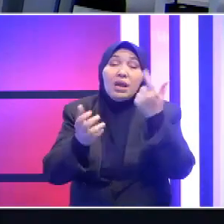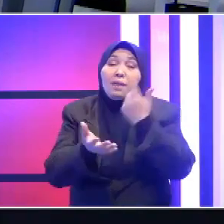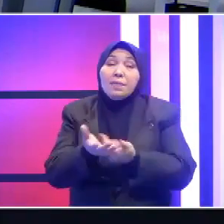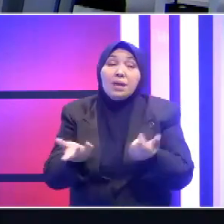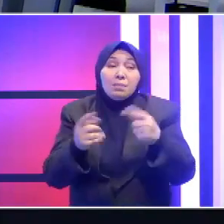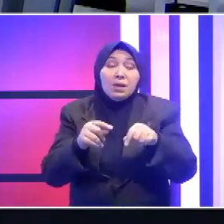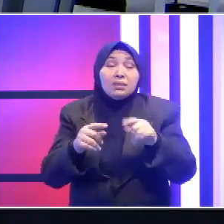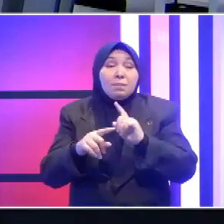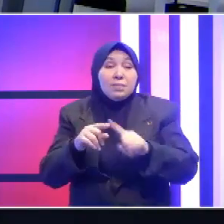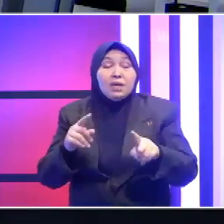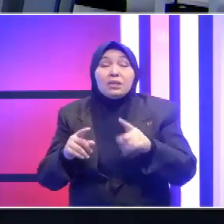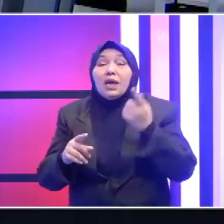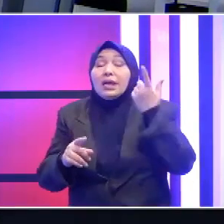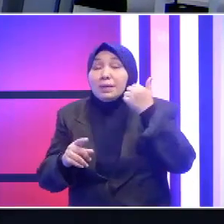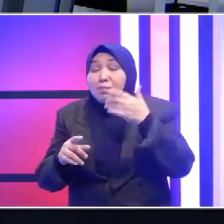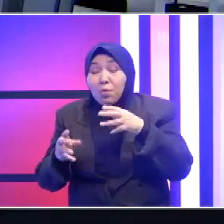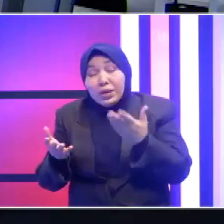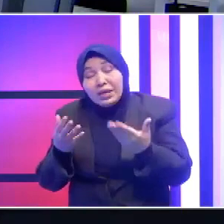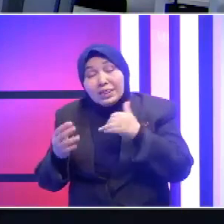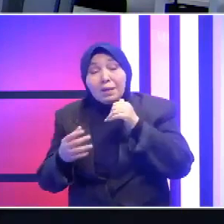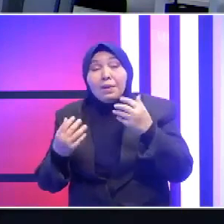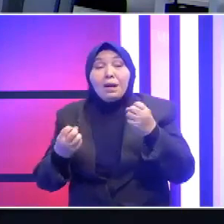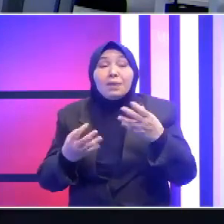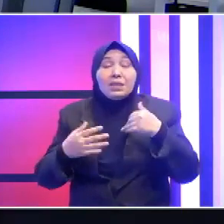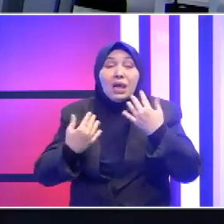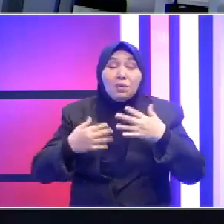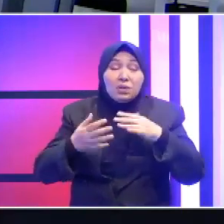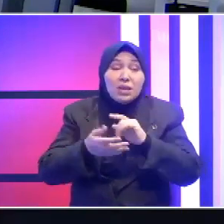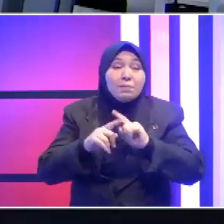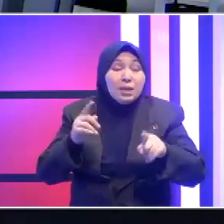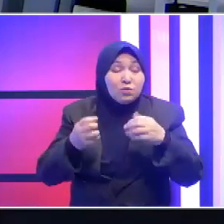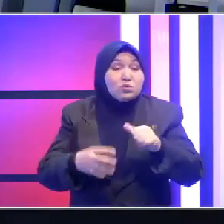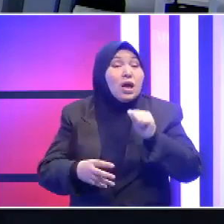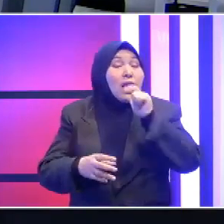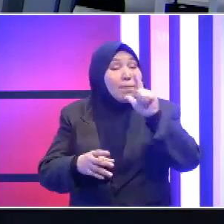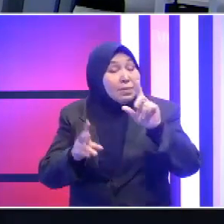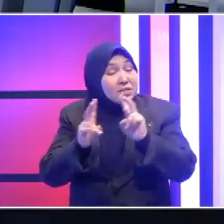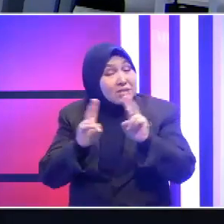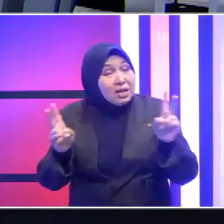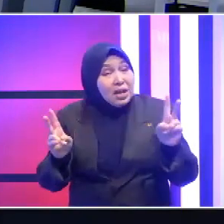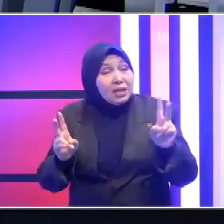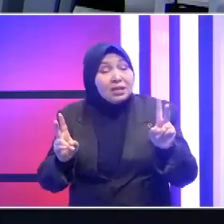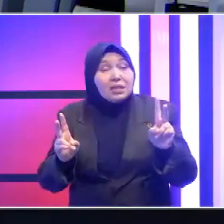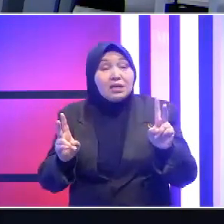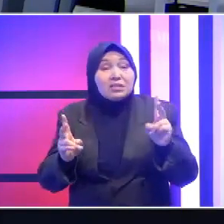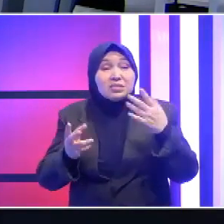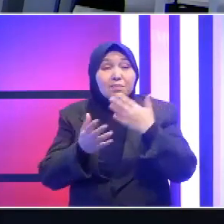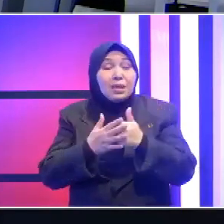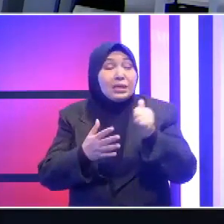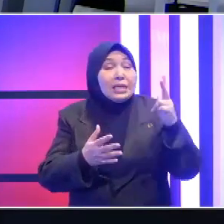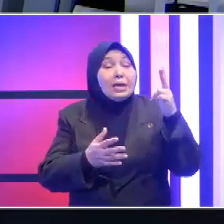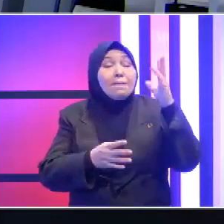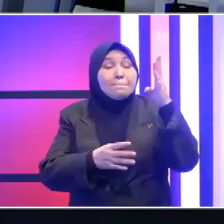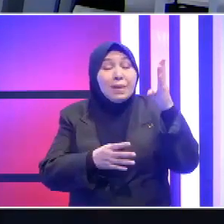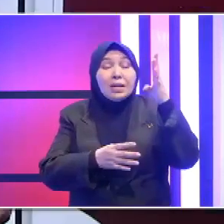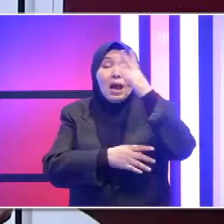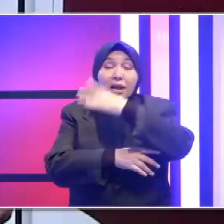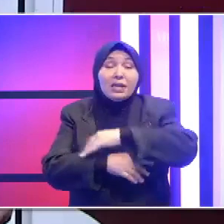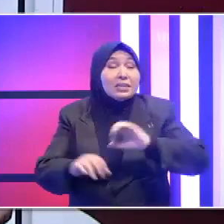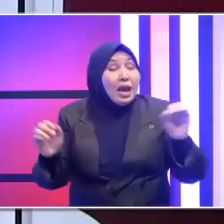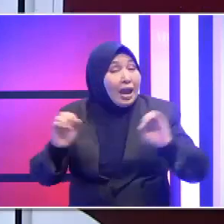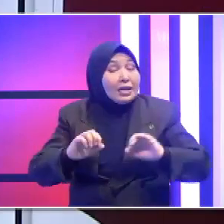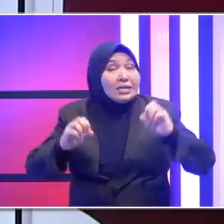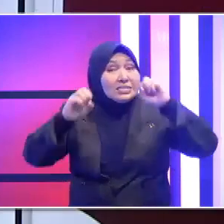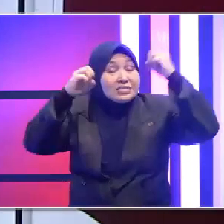anak itu mungkin kita buat aku sangatlah mungkin Oh tapi kalau dalam sangat-sangat sampai 34 Haji KD Cahaya